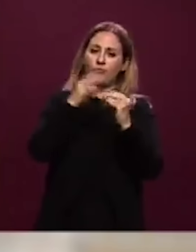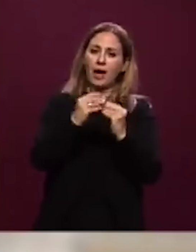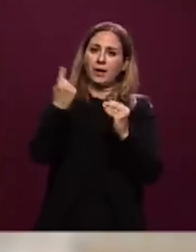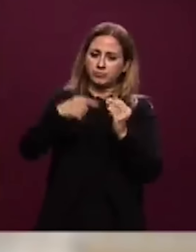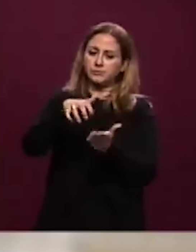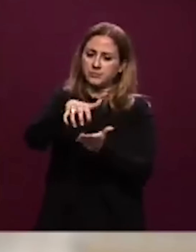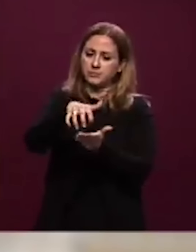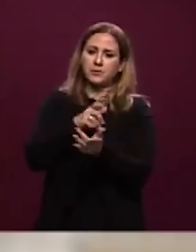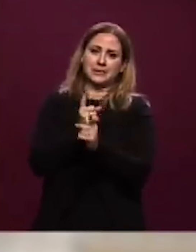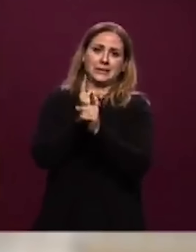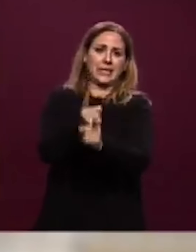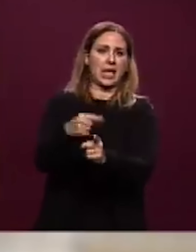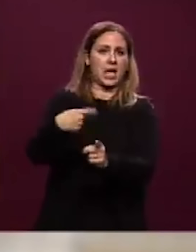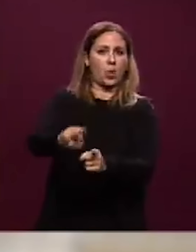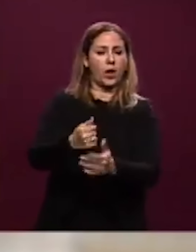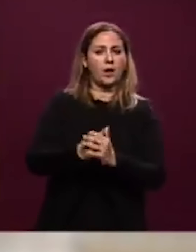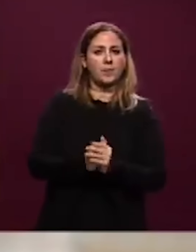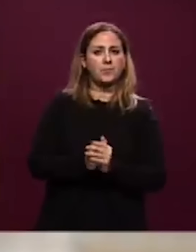Putin,